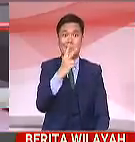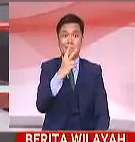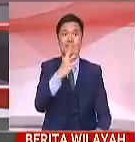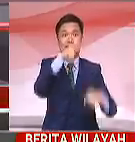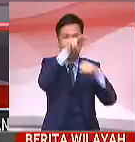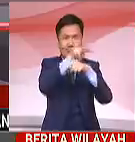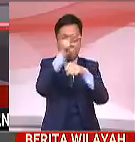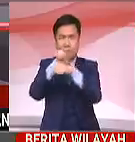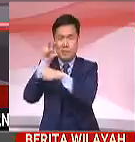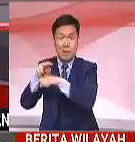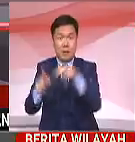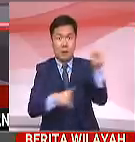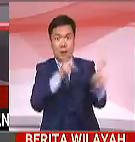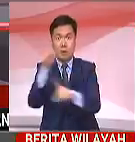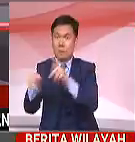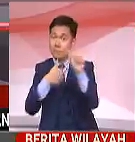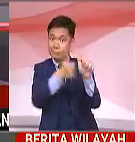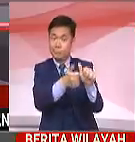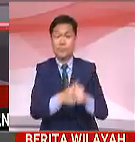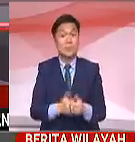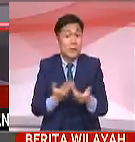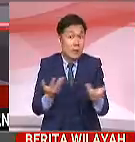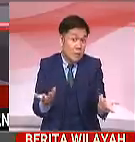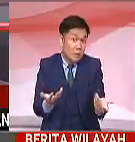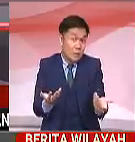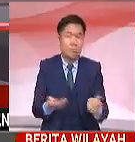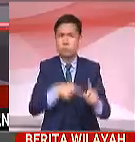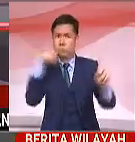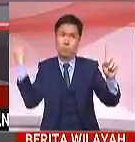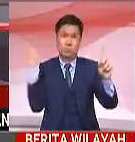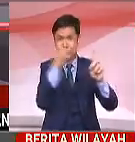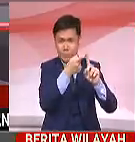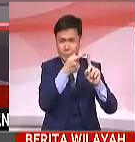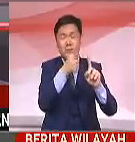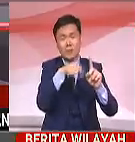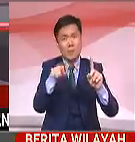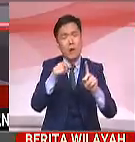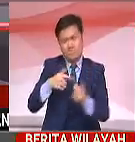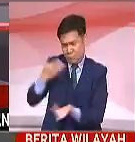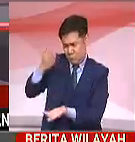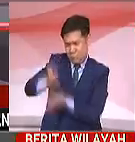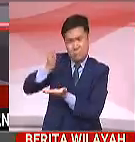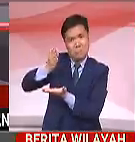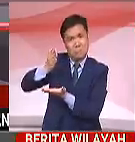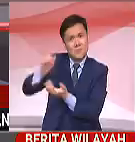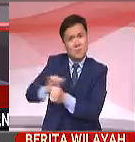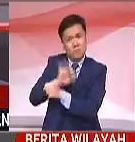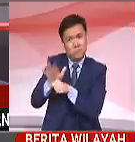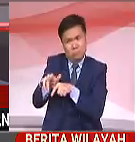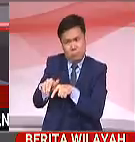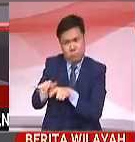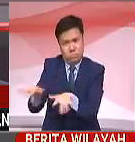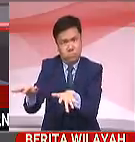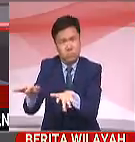memantau pematuhan rakyat Malaysia. Semua itu dilakukan dengan satu tujuan, iaitu memutuskan rantaian